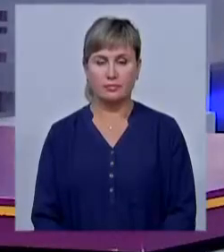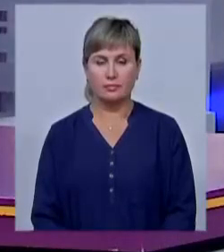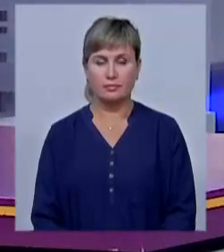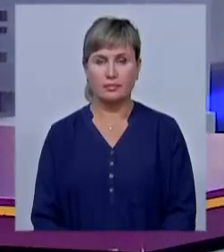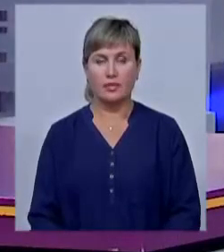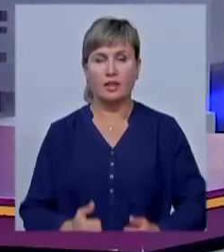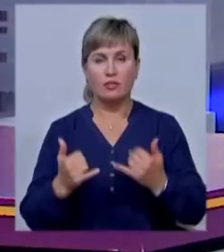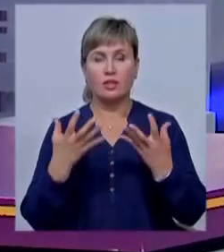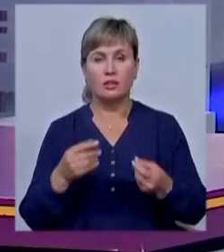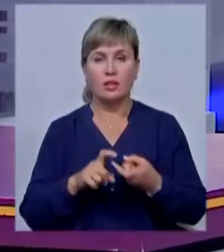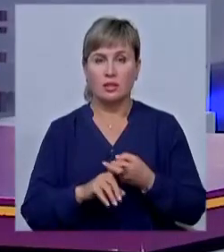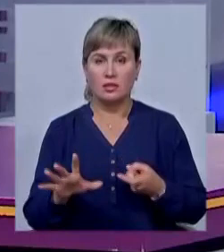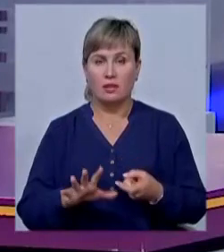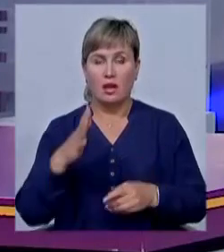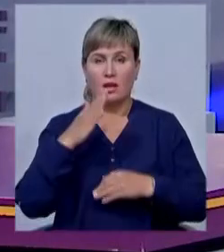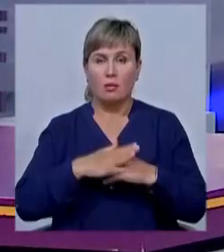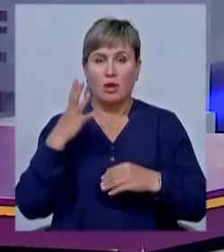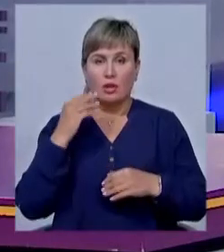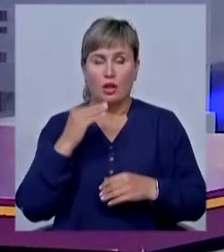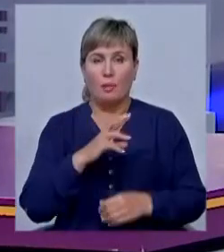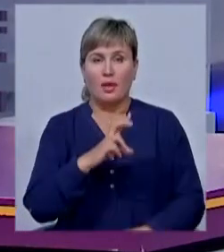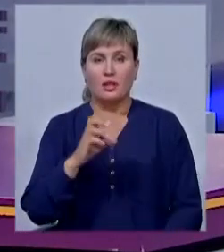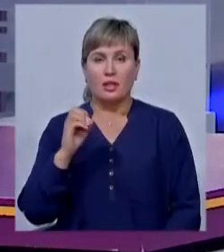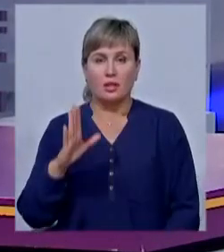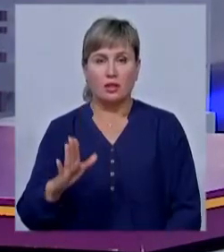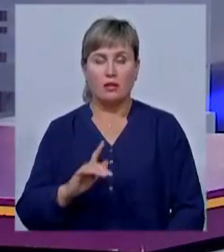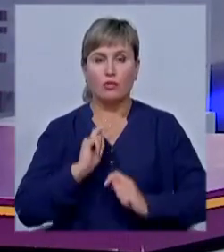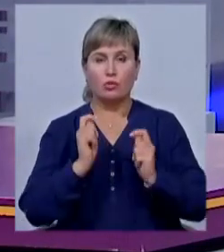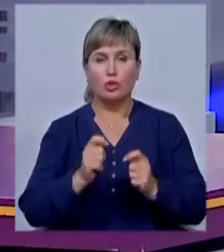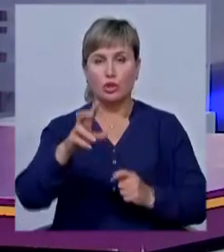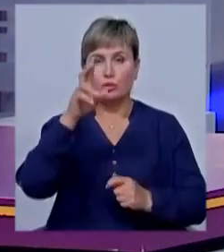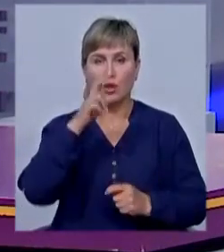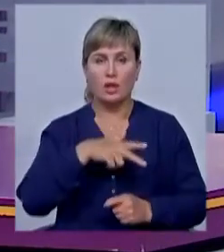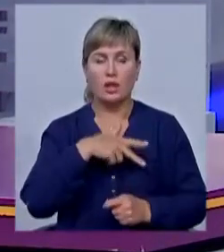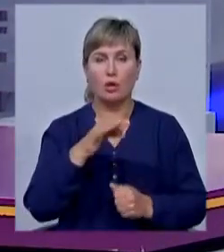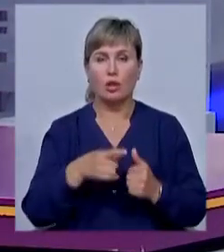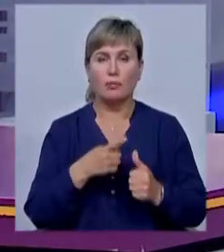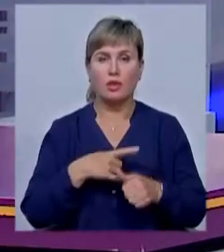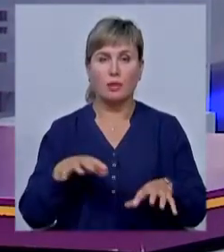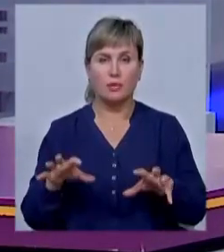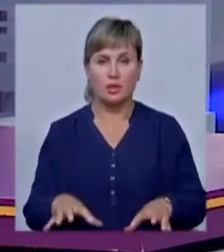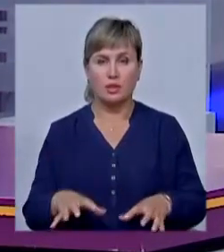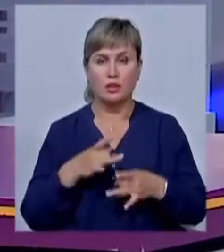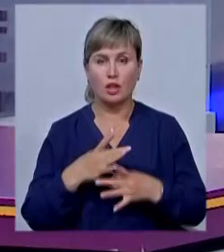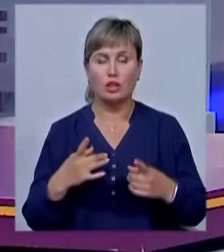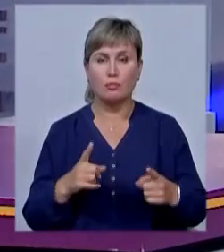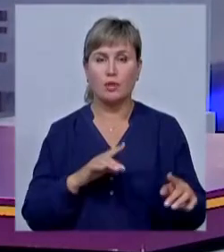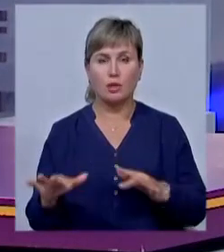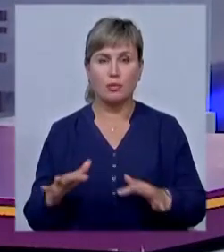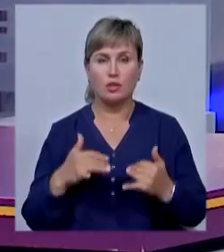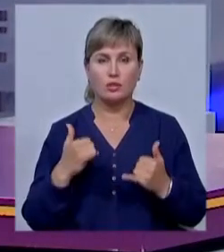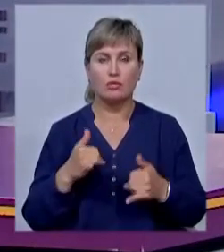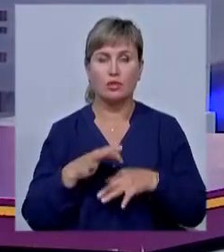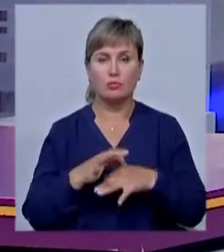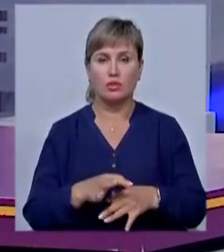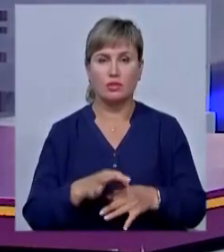В честь Дня независимости аким Алматы Бакыджан Сагентаев вручил государственные награды от имени президента. Торжественное мероприятие сегодня